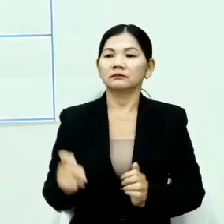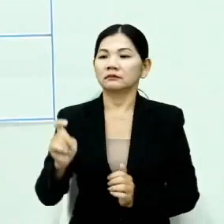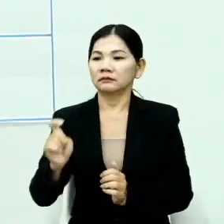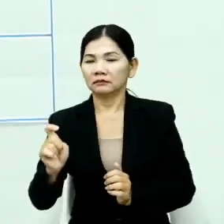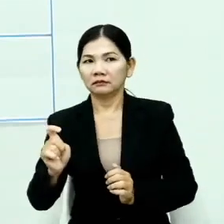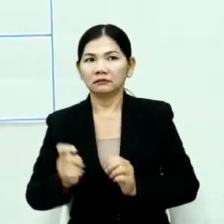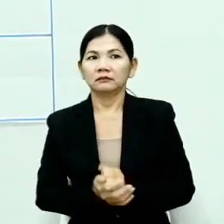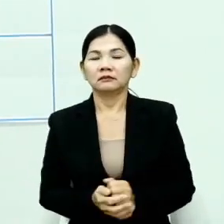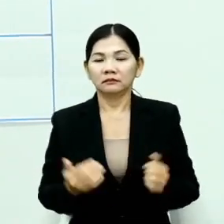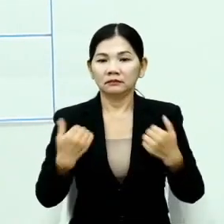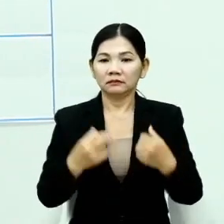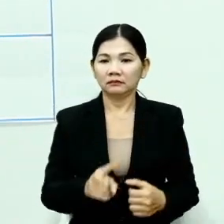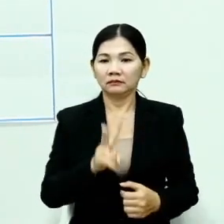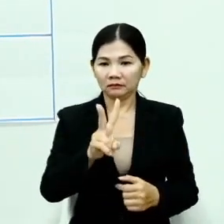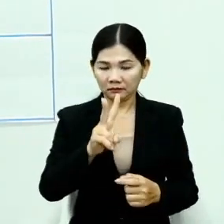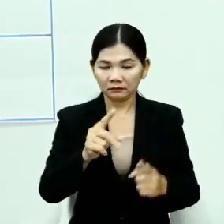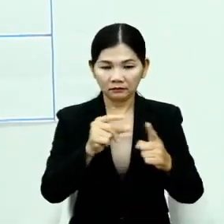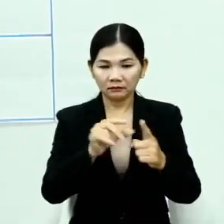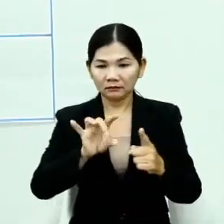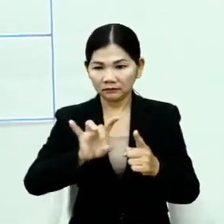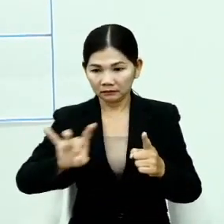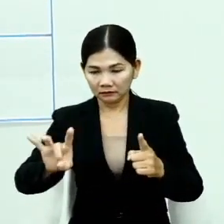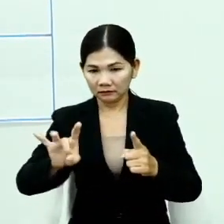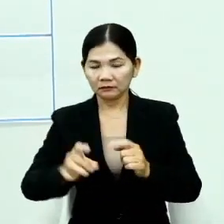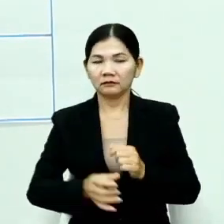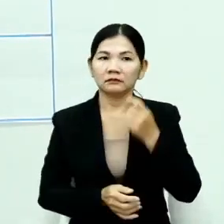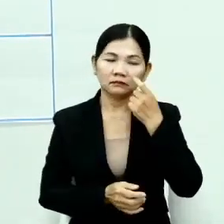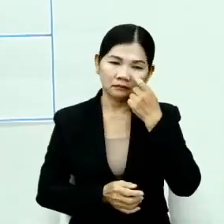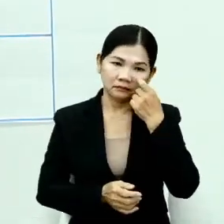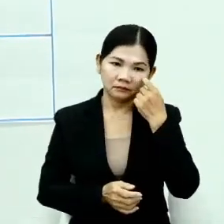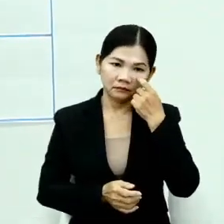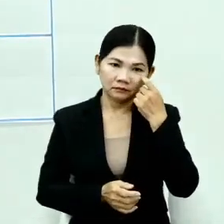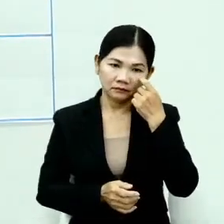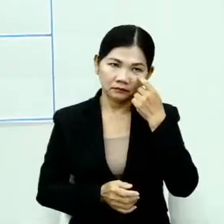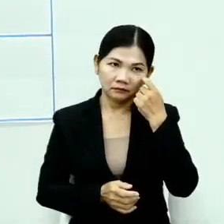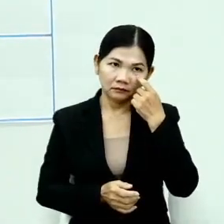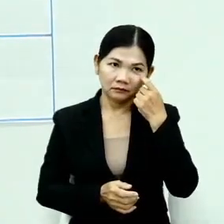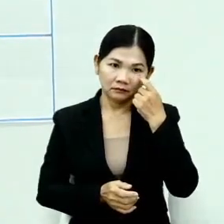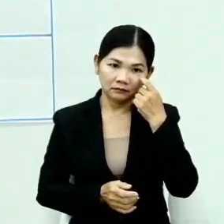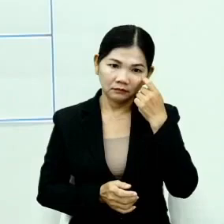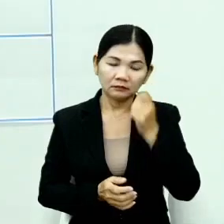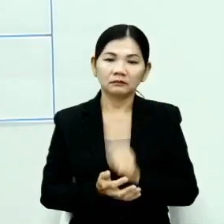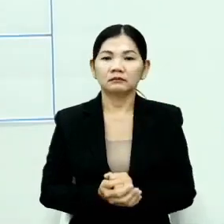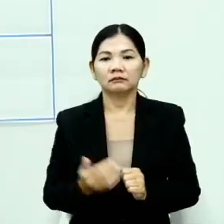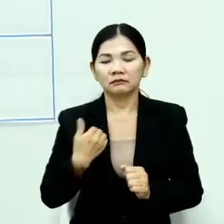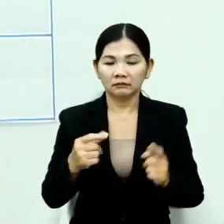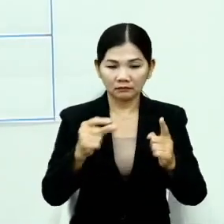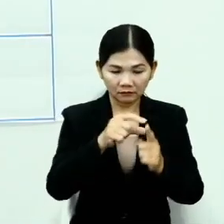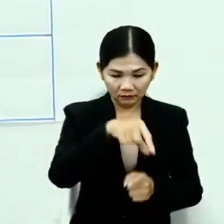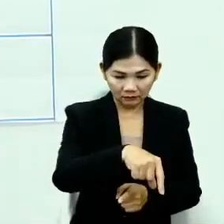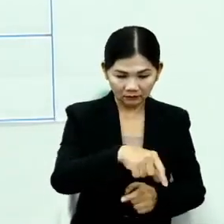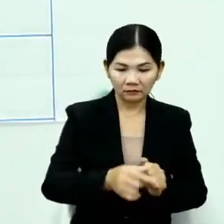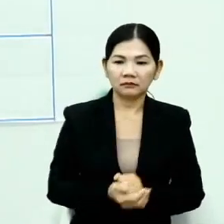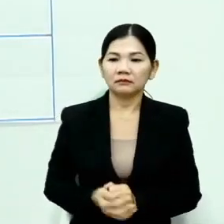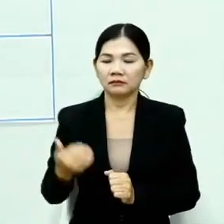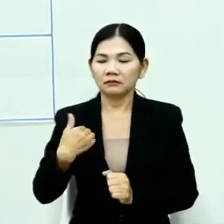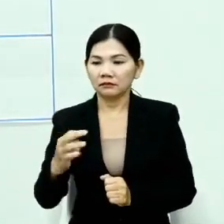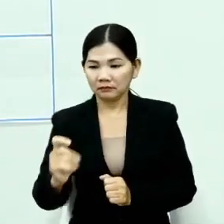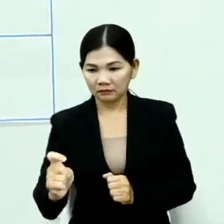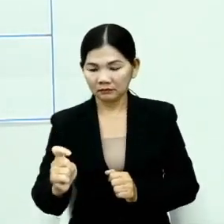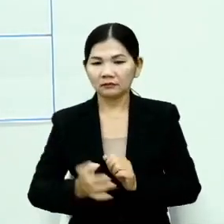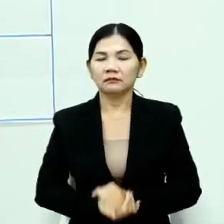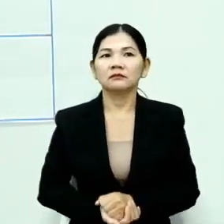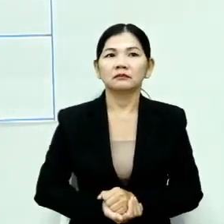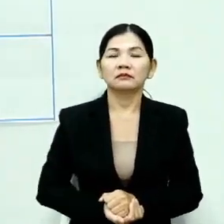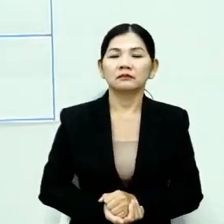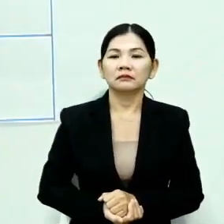ទៅខឲ្យបានជាពាក្យពីរព្យាង្គចាំយ៉ាងនេះគឺកនេះគឺ